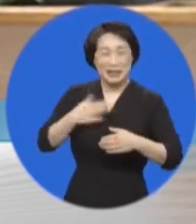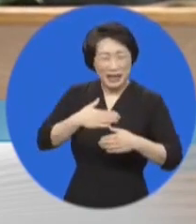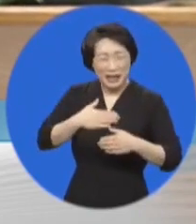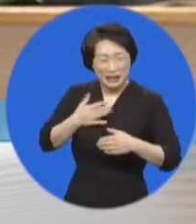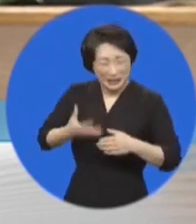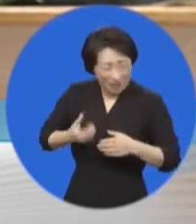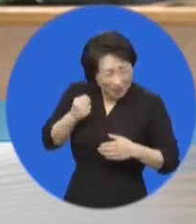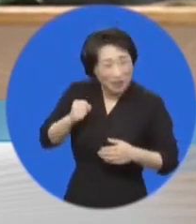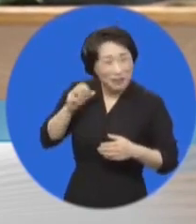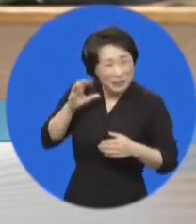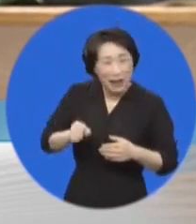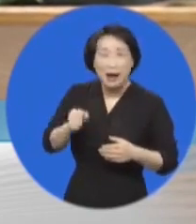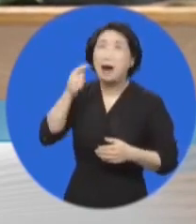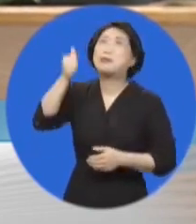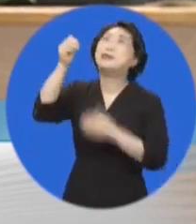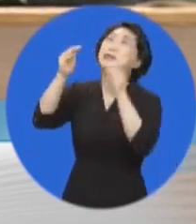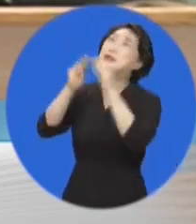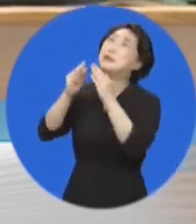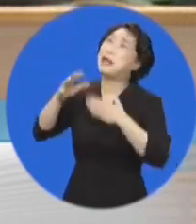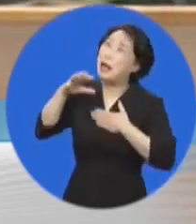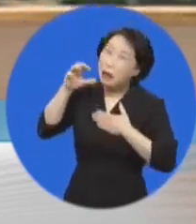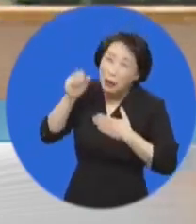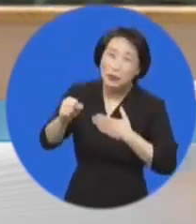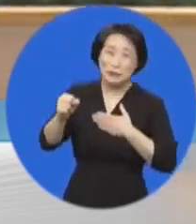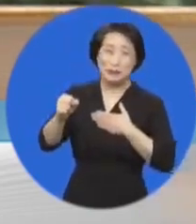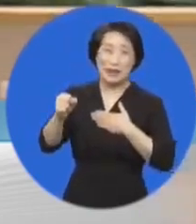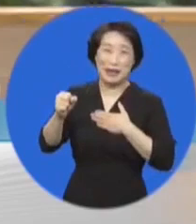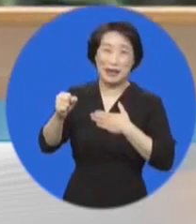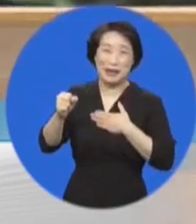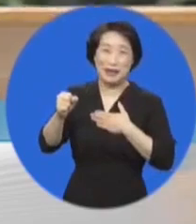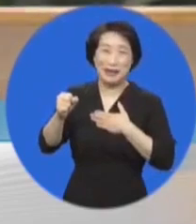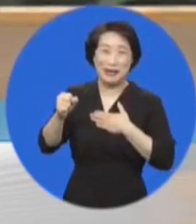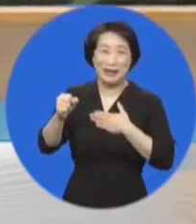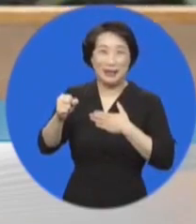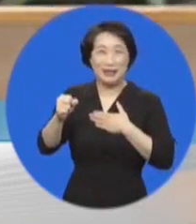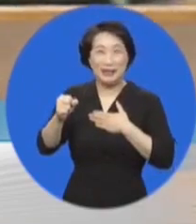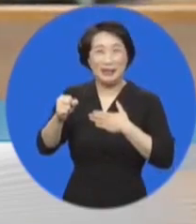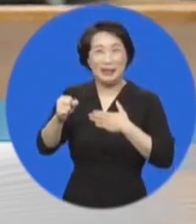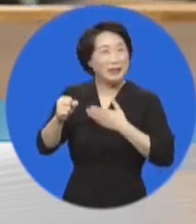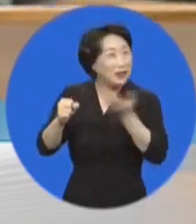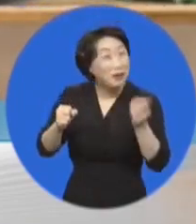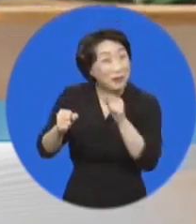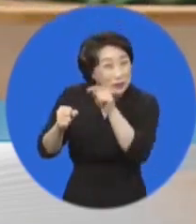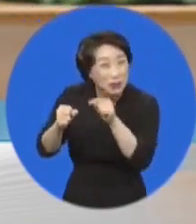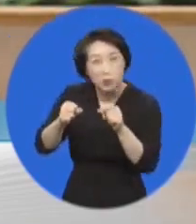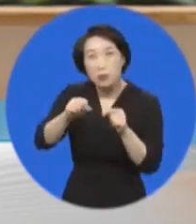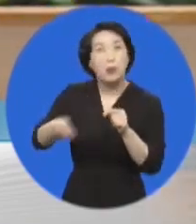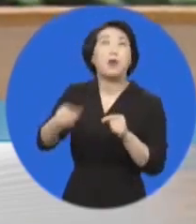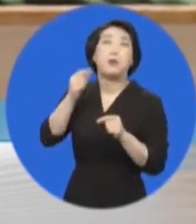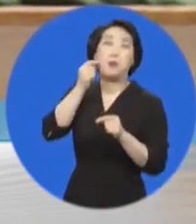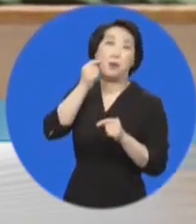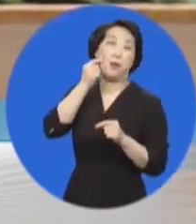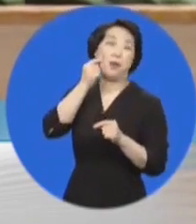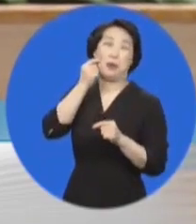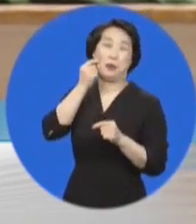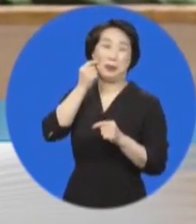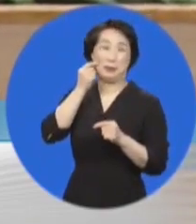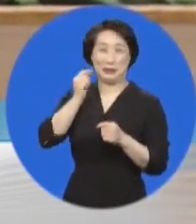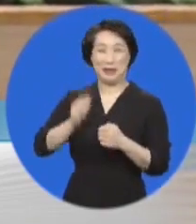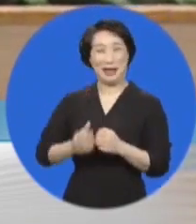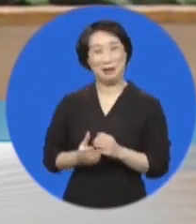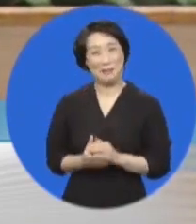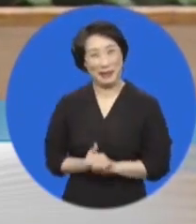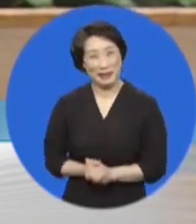우리나라예요. 우리 아버지 집에요. 집에요. 집에요. 절대 이것만은 놓을 수